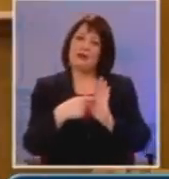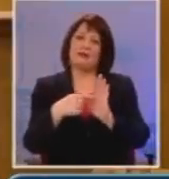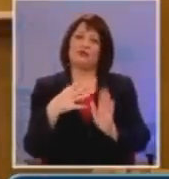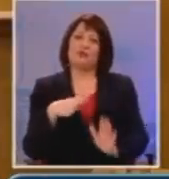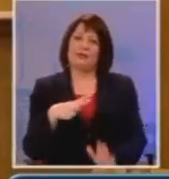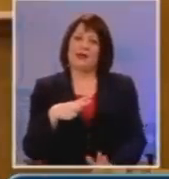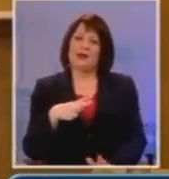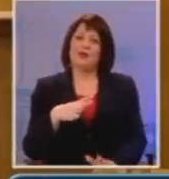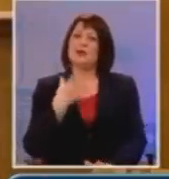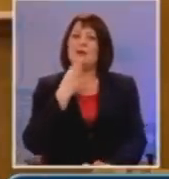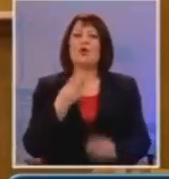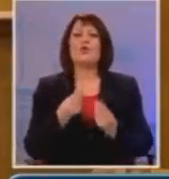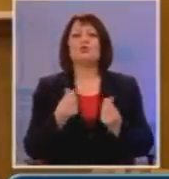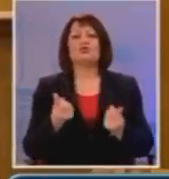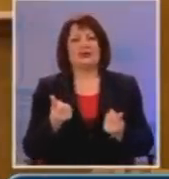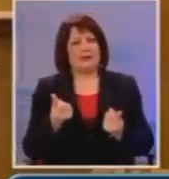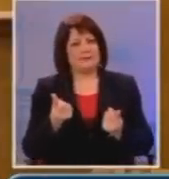και για λόγους ουσιαστικούς.